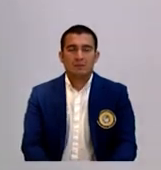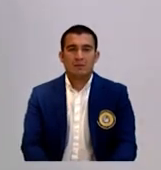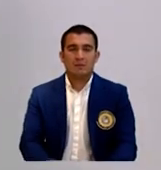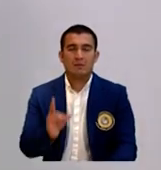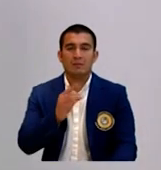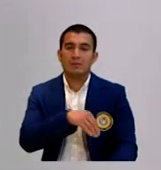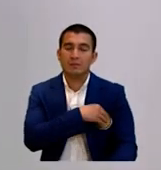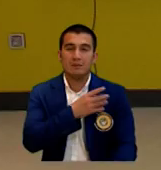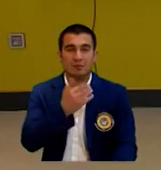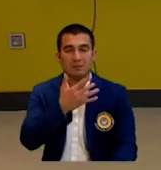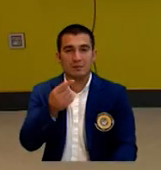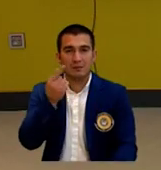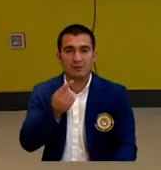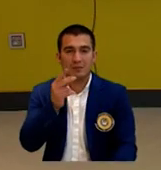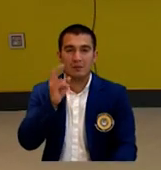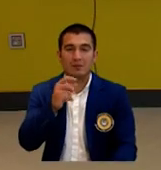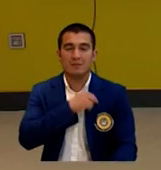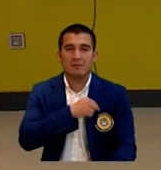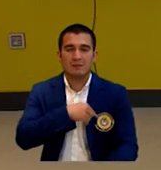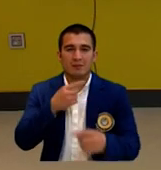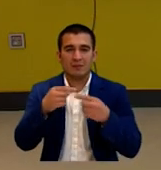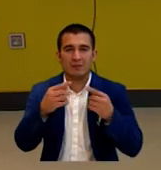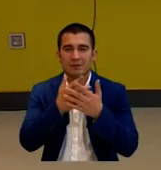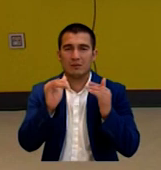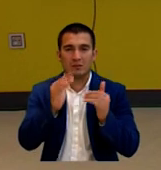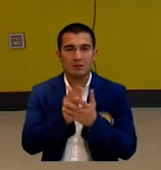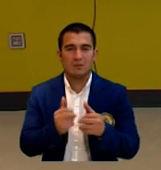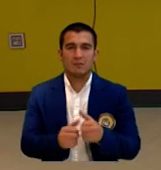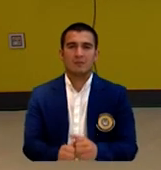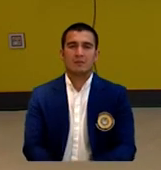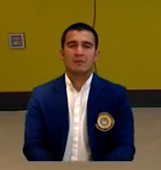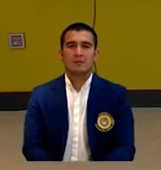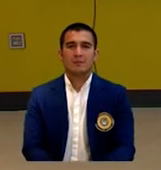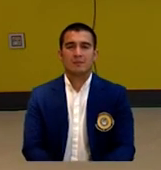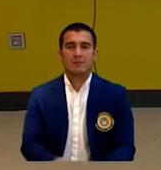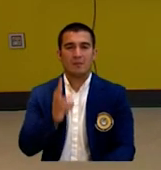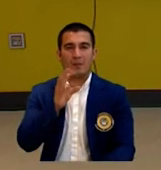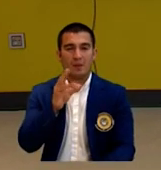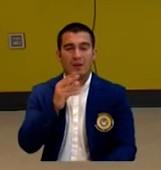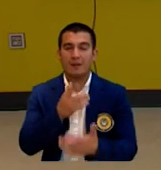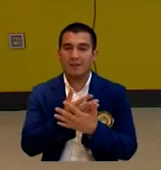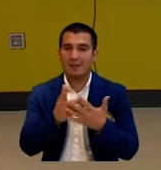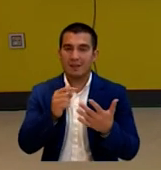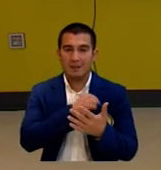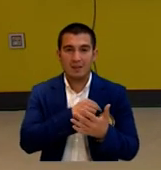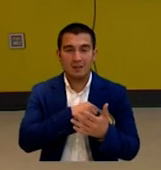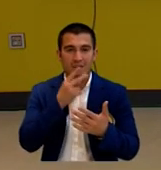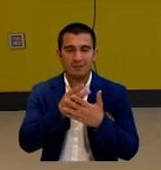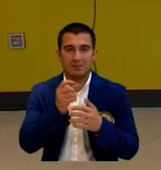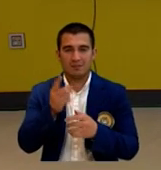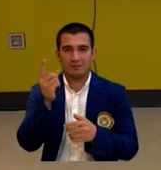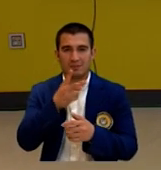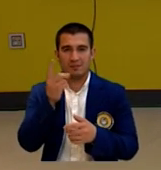Temperatura va molekulalarning o'rtacha kinetik energiyasi bitta mohiyat. Modda issiqlik holatini iki